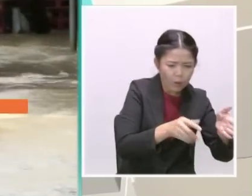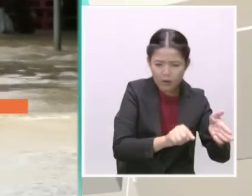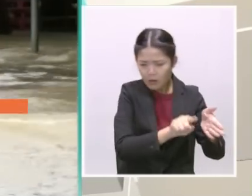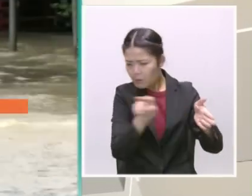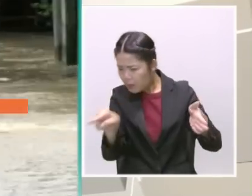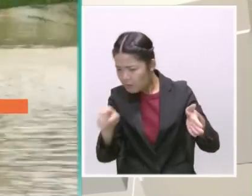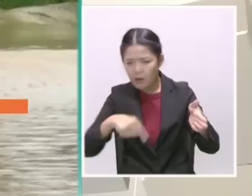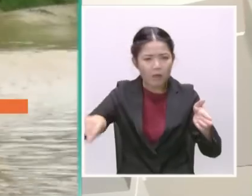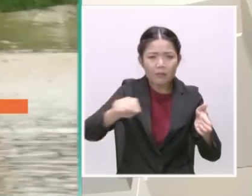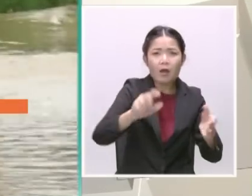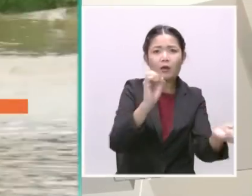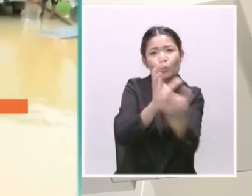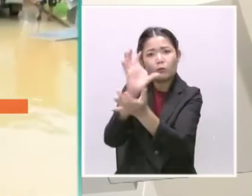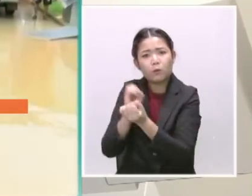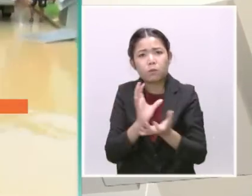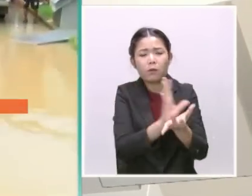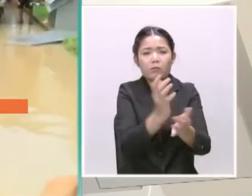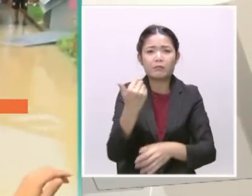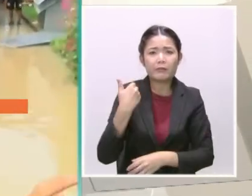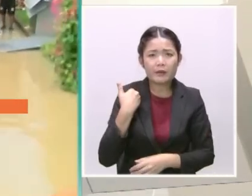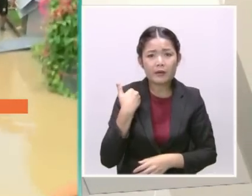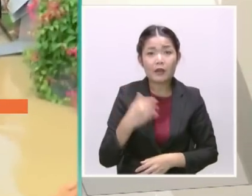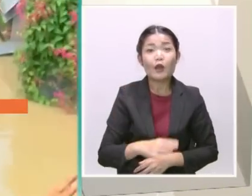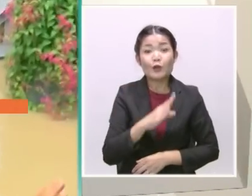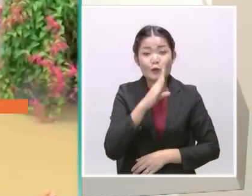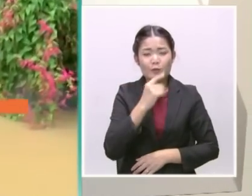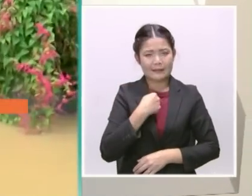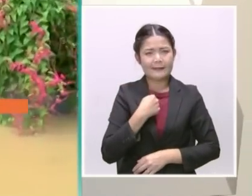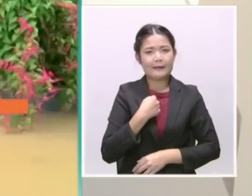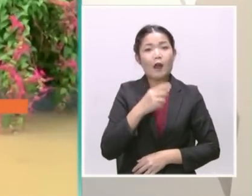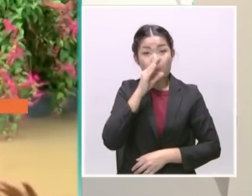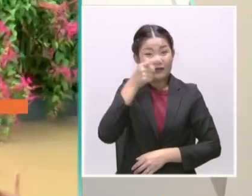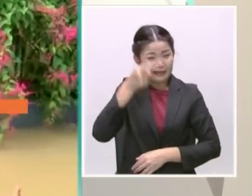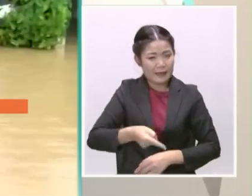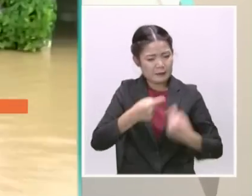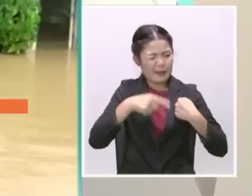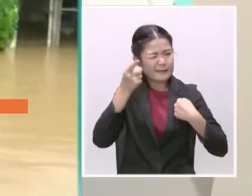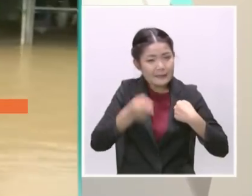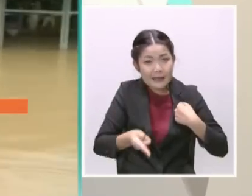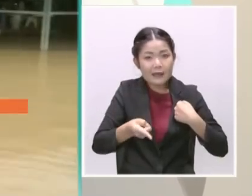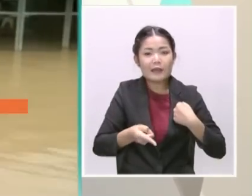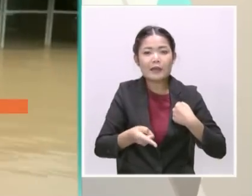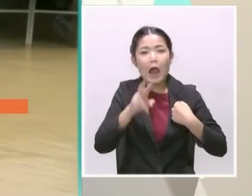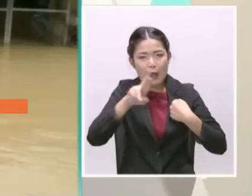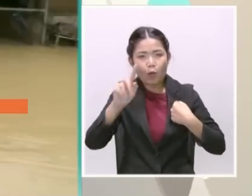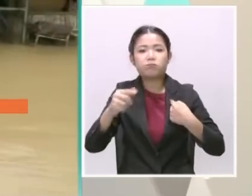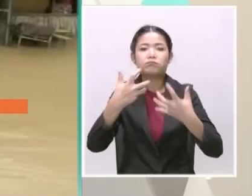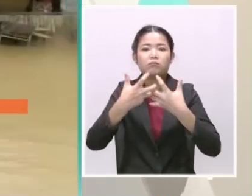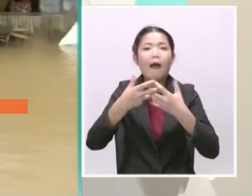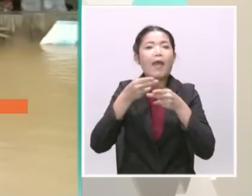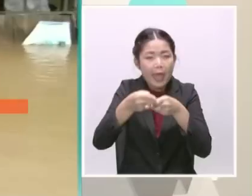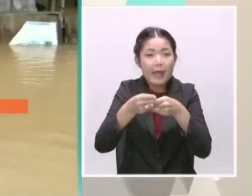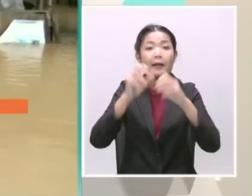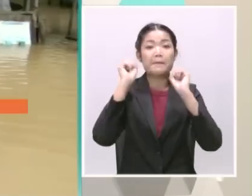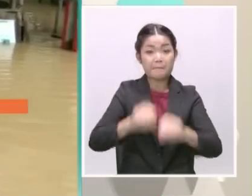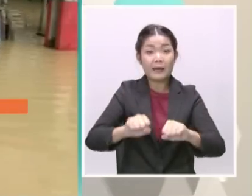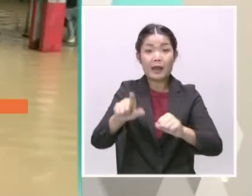ทีึไปที่หนึกตกขูกระโบมันต้ไป ถ้เกดให้ใจผมจๆเราตใช้ระบบออโตโให้มากกว่ทีตัสิน